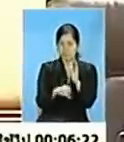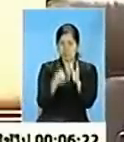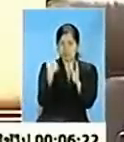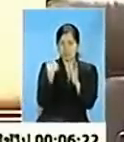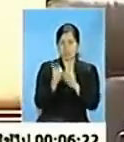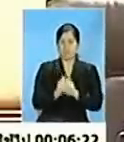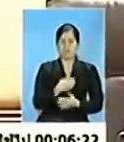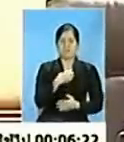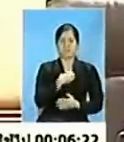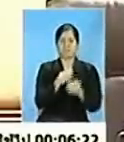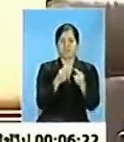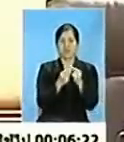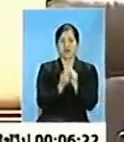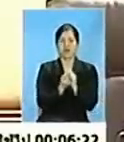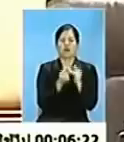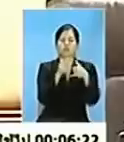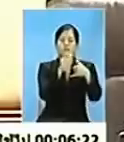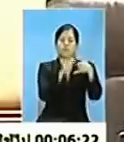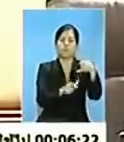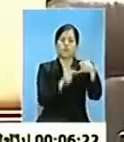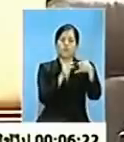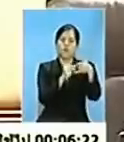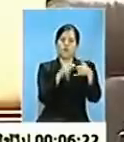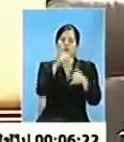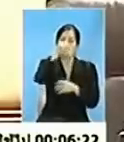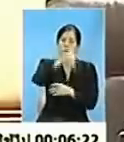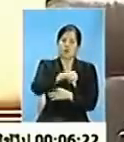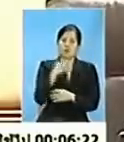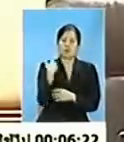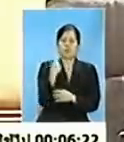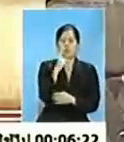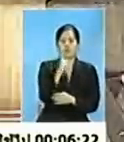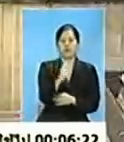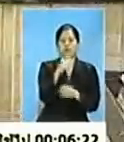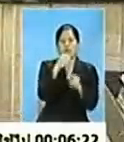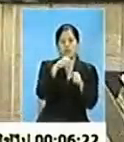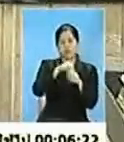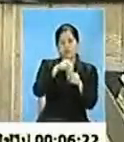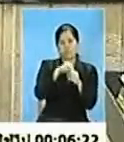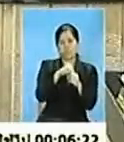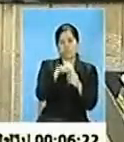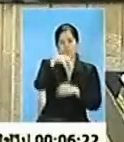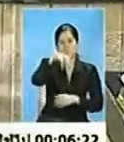าได้ผุดได้เกิดติดคุกติดตารางให้ตายในคุกตอบคำถามแรกครับ